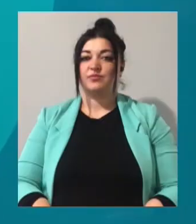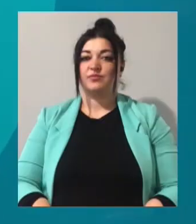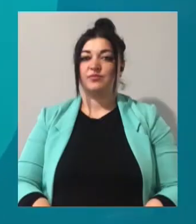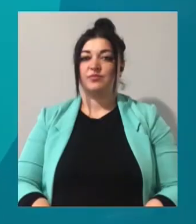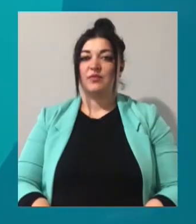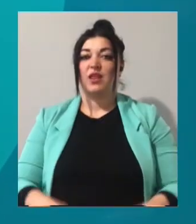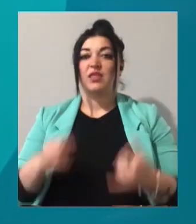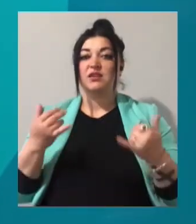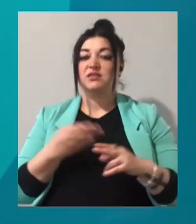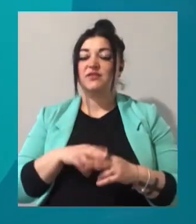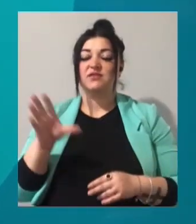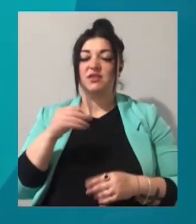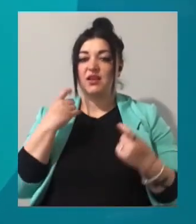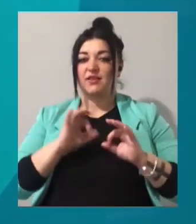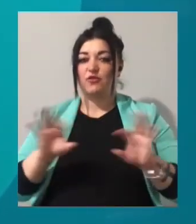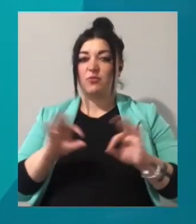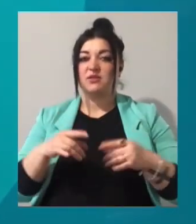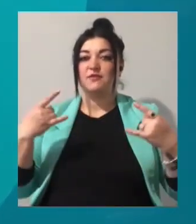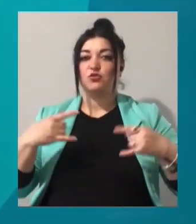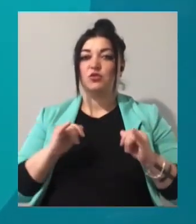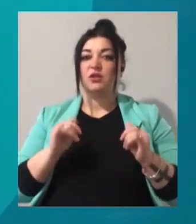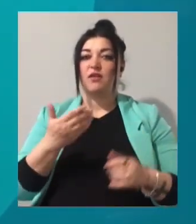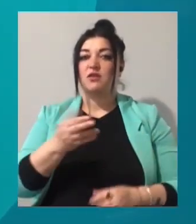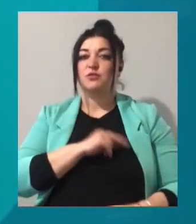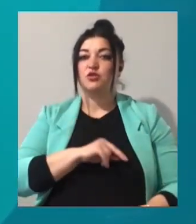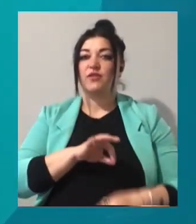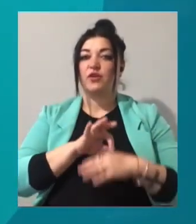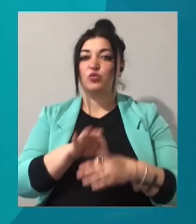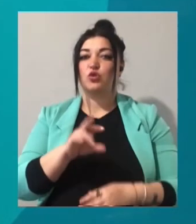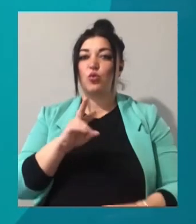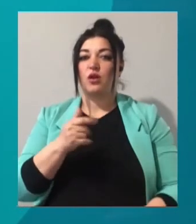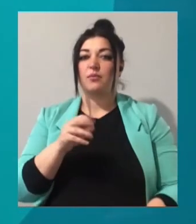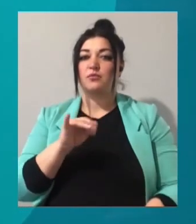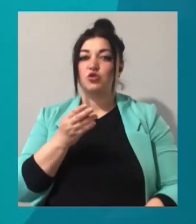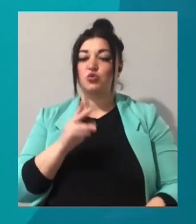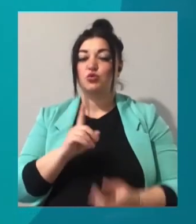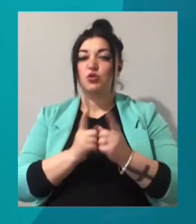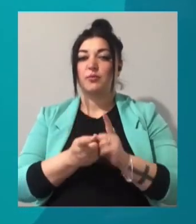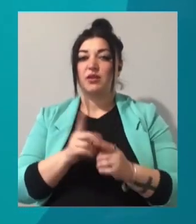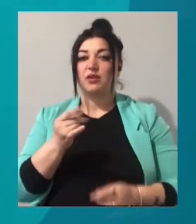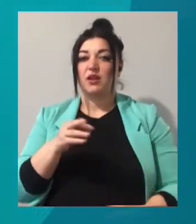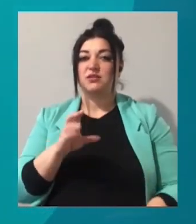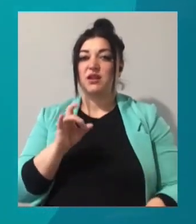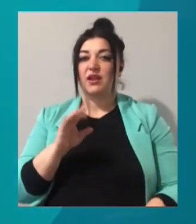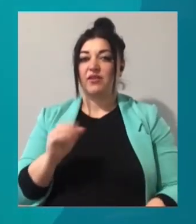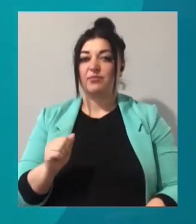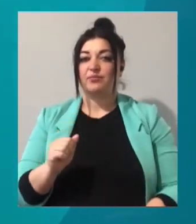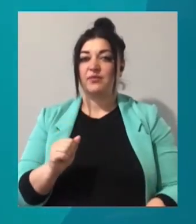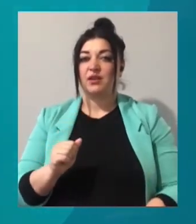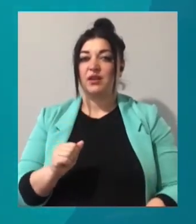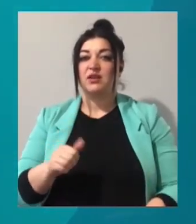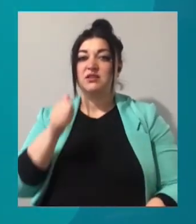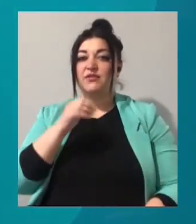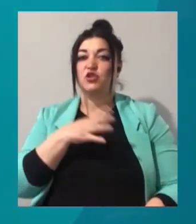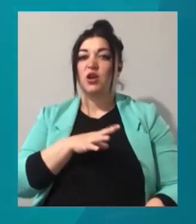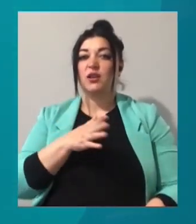Наразі це вся інформація. В студії для вас працювала ведуча Ольга Міщук, сурдопереклад Наталя Сергєєва. Завтра чекайте